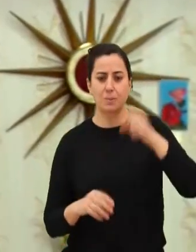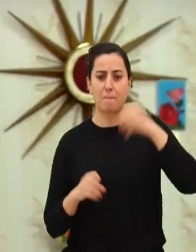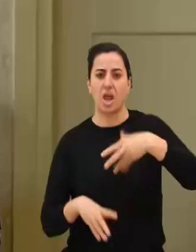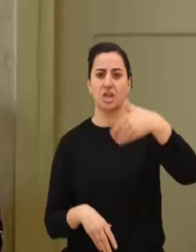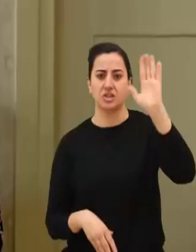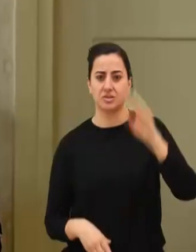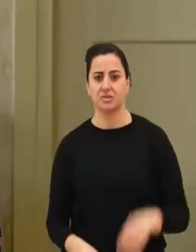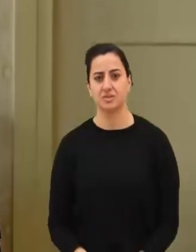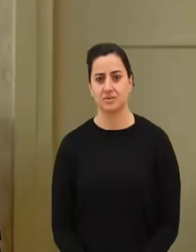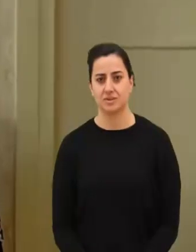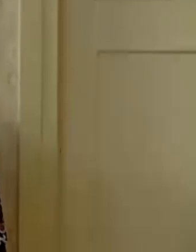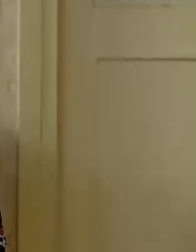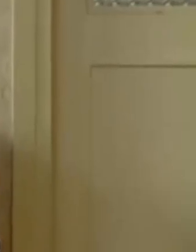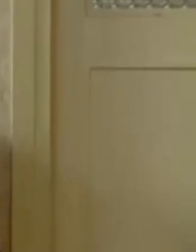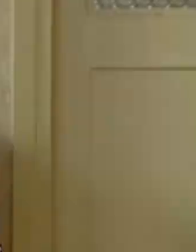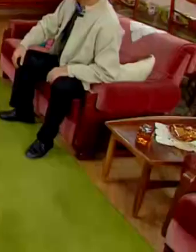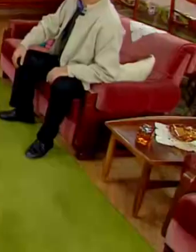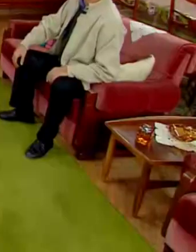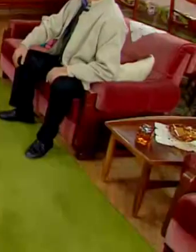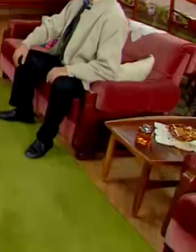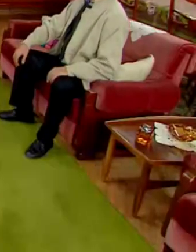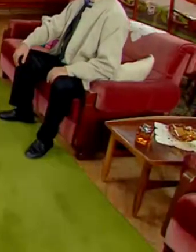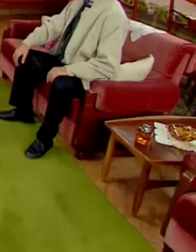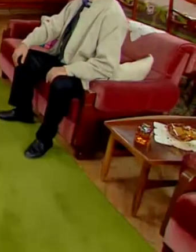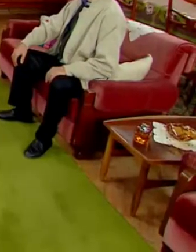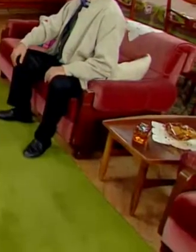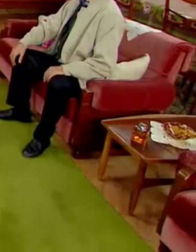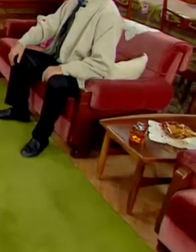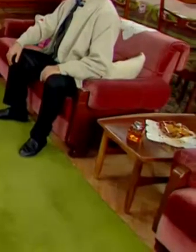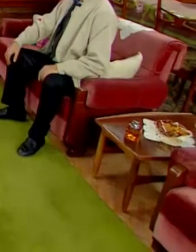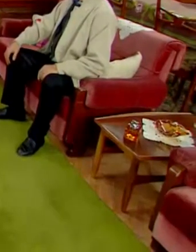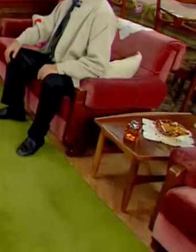gitti. Ahmet öfkeyle mutfağa gitti.